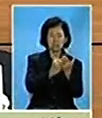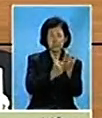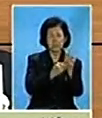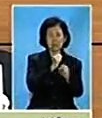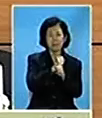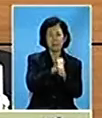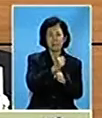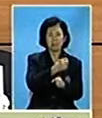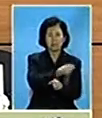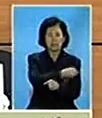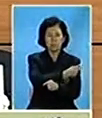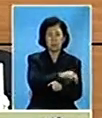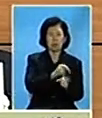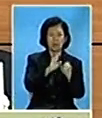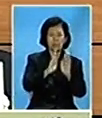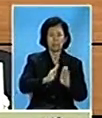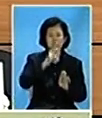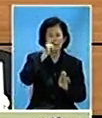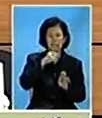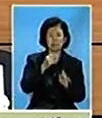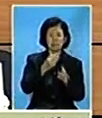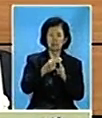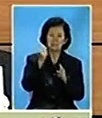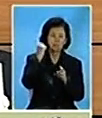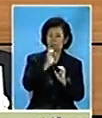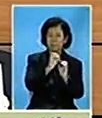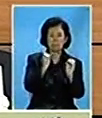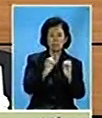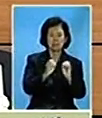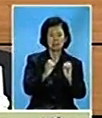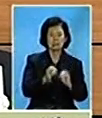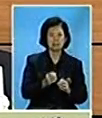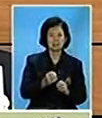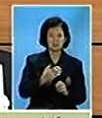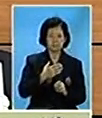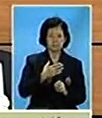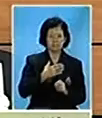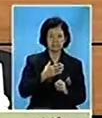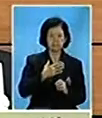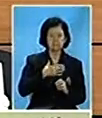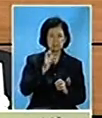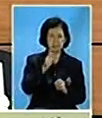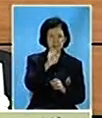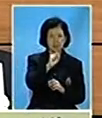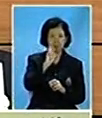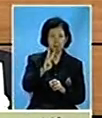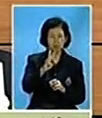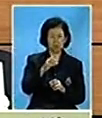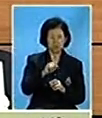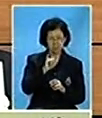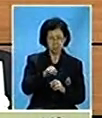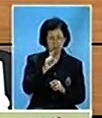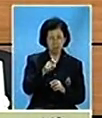ทยนะครับซึ่งตอนร่างเดิมชื่อเดิมเนี่ยไม่มีเรื่องพวกนี้ขึ้นมานะครับเพราะฉะนั้นผมถึงแม้ผมเป็นสมาชิกวุฒิสภาผมก็มีความจำเป็นต้อง